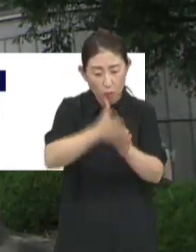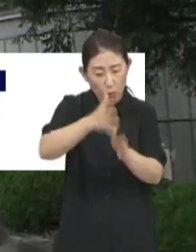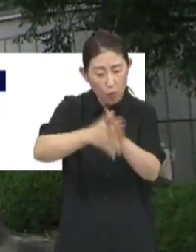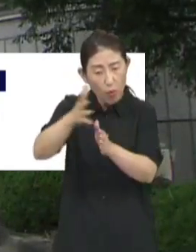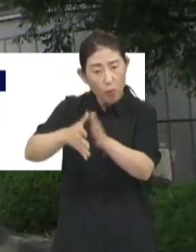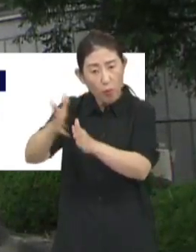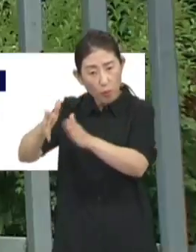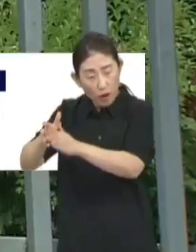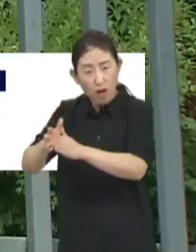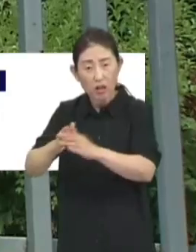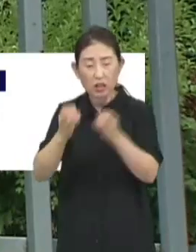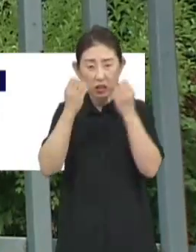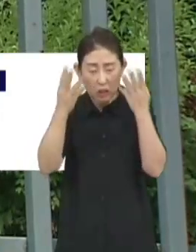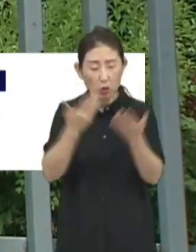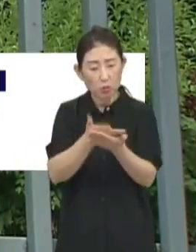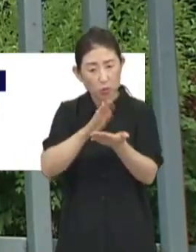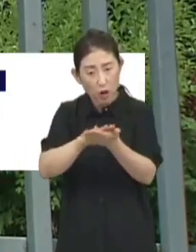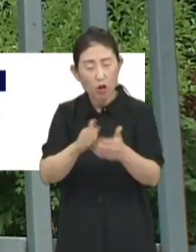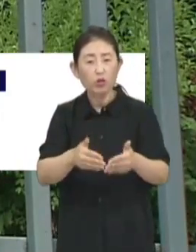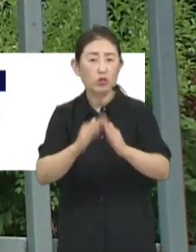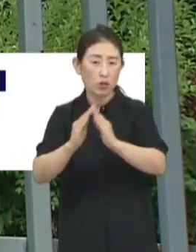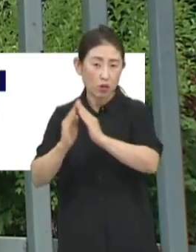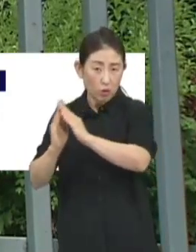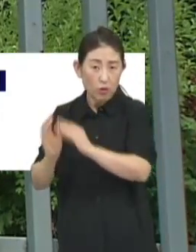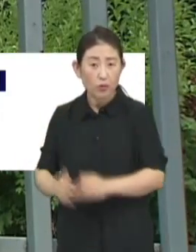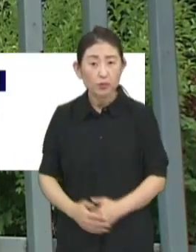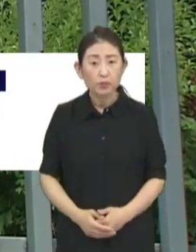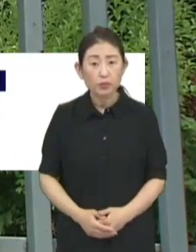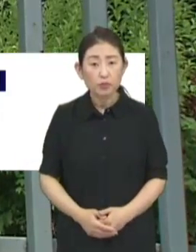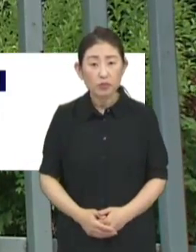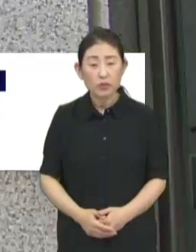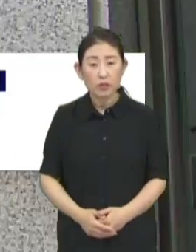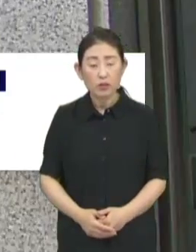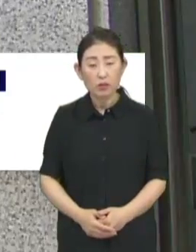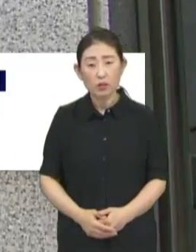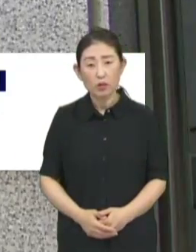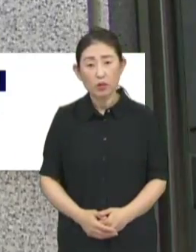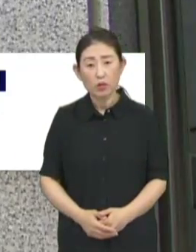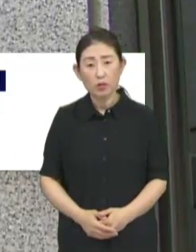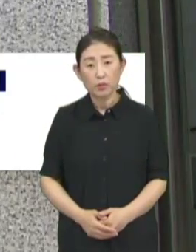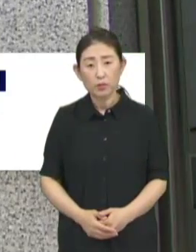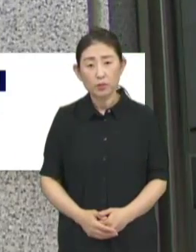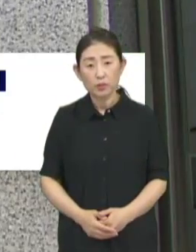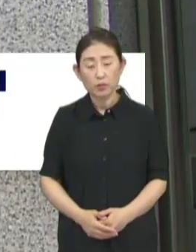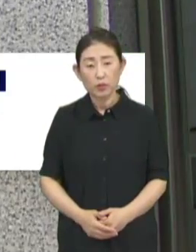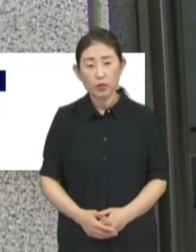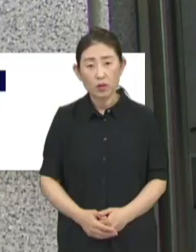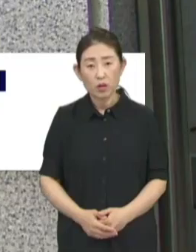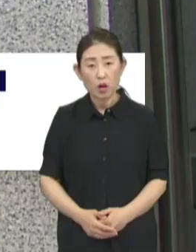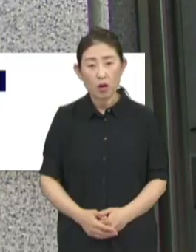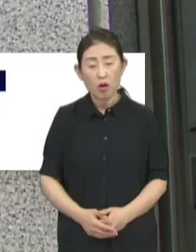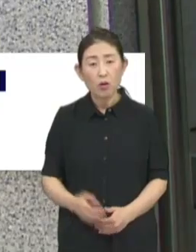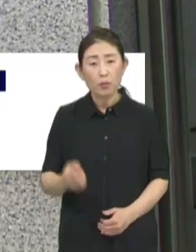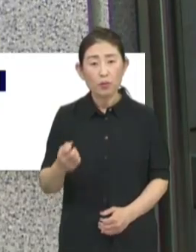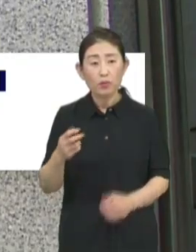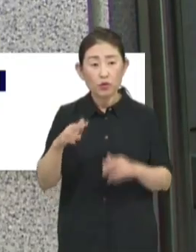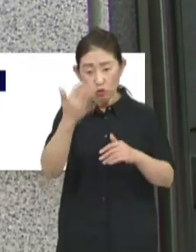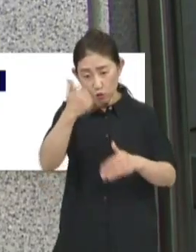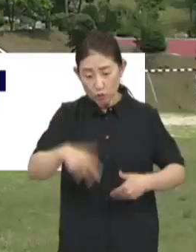16가지의 시설 개선 인프라를 구축하고 2단계로 14가지 시설의 복합화 방안을 수립합니다